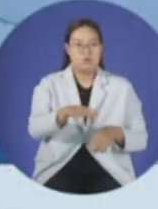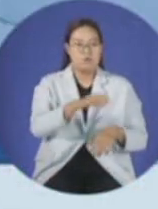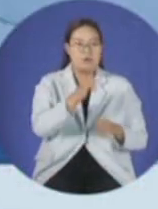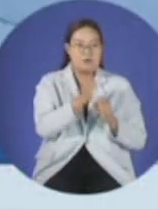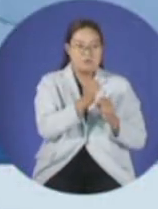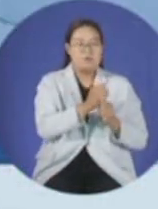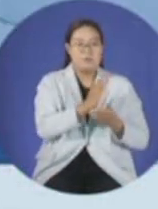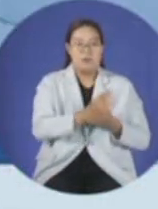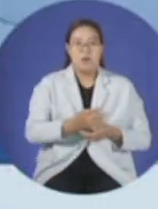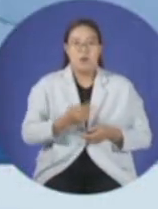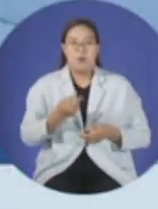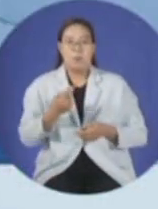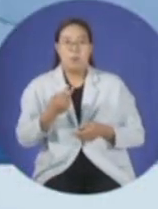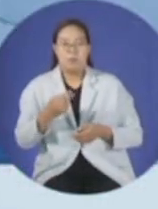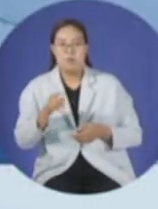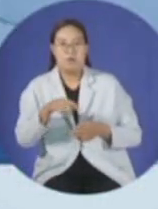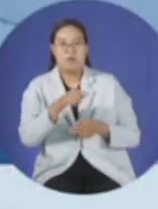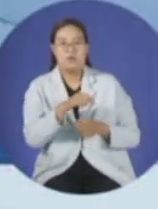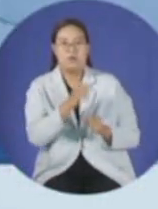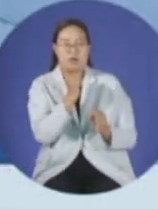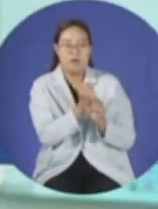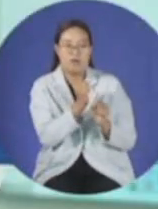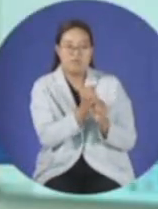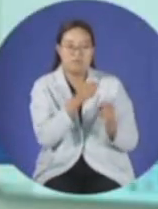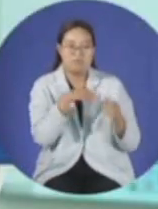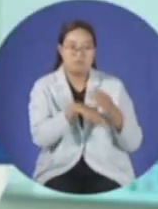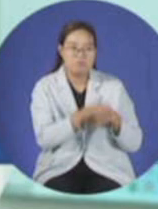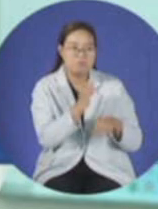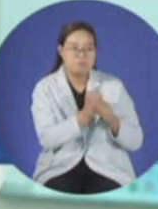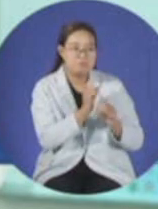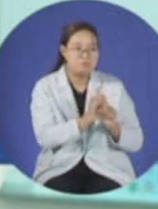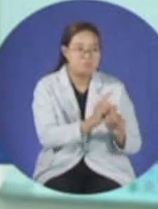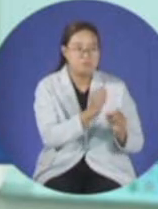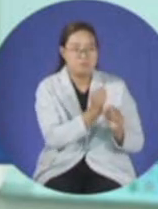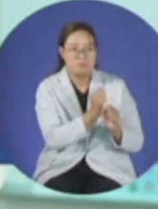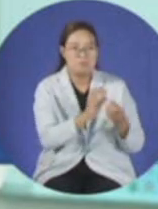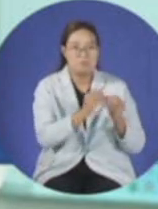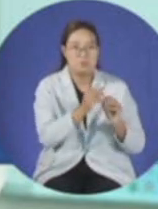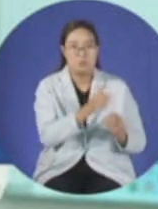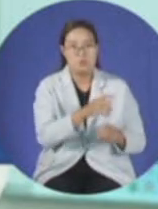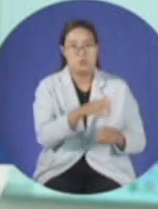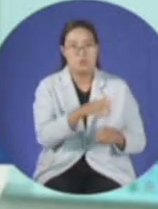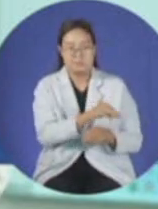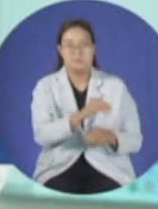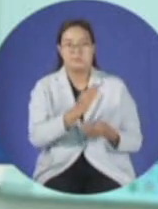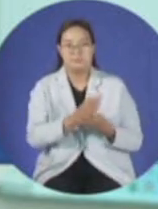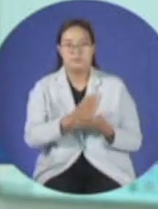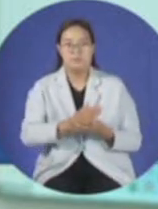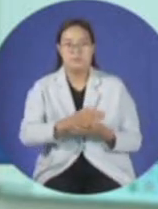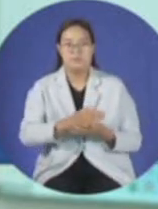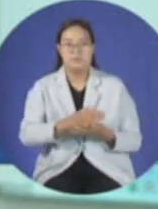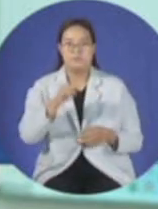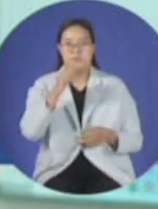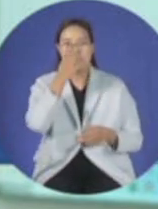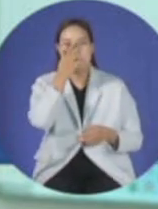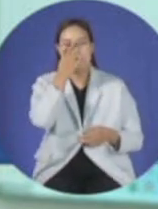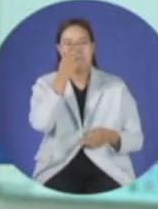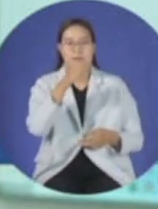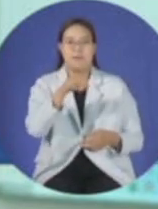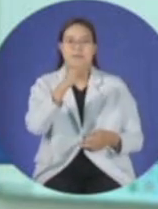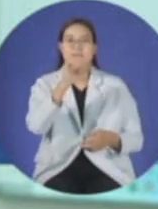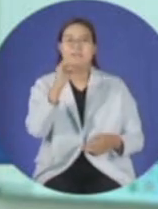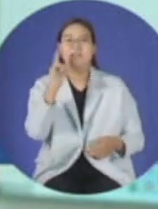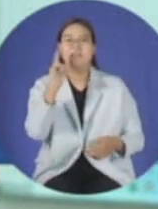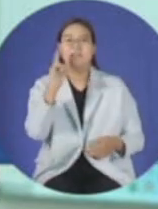Яг тэр тодорхойлтор хүлээсэн чиг үүргийнхээ өрөөнд ажиллаа хийдэг ийм хүмүүс гэсэн үг. Тэгэхээр энэ think tank буюу нийслэлийн зэрэг